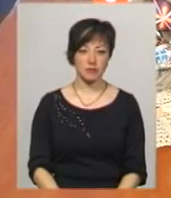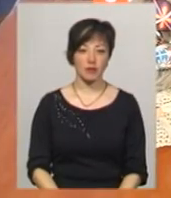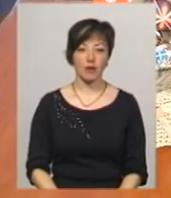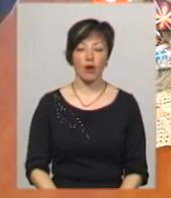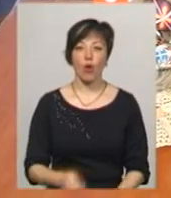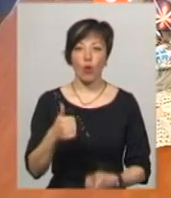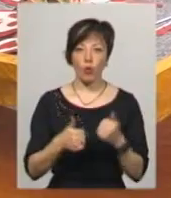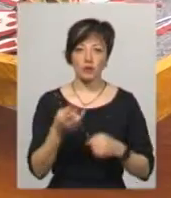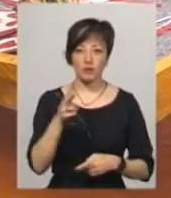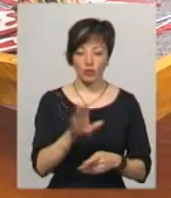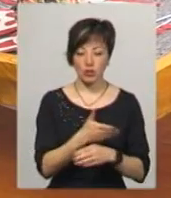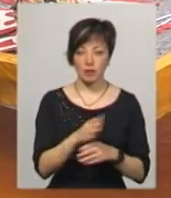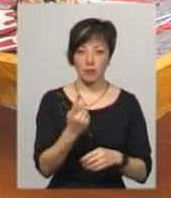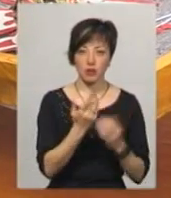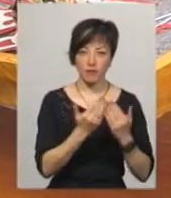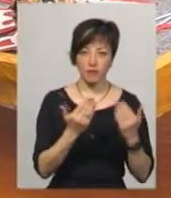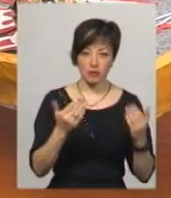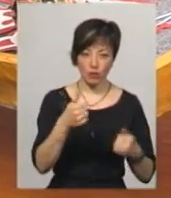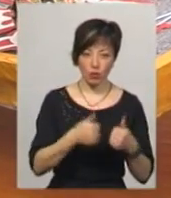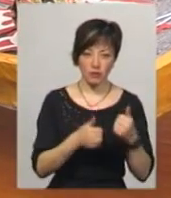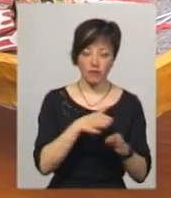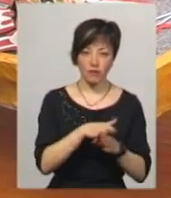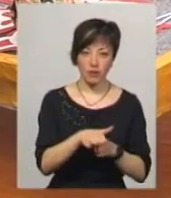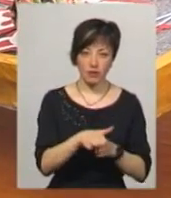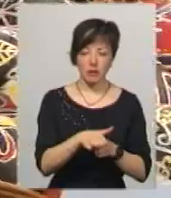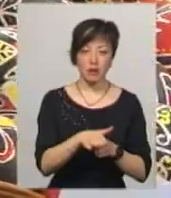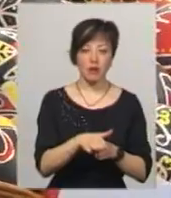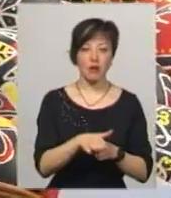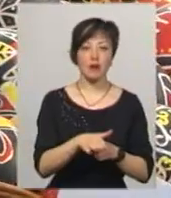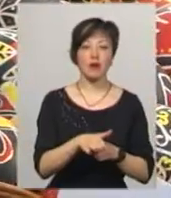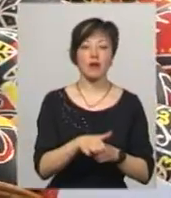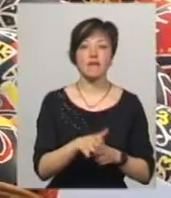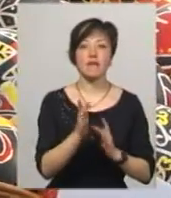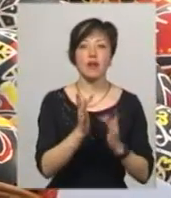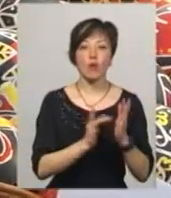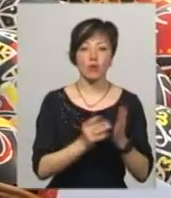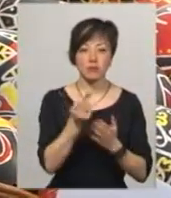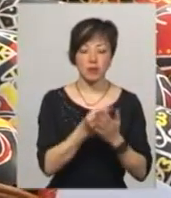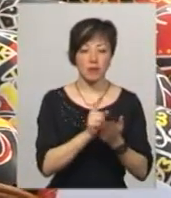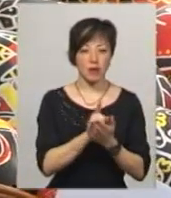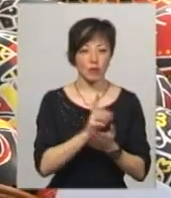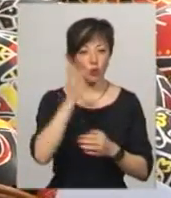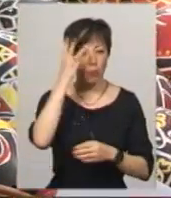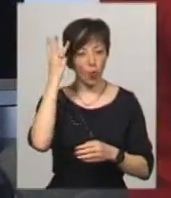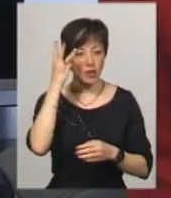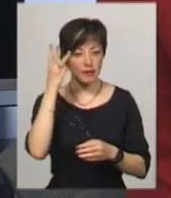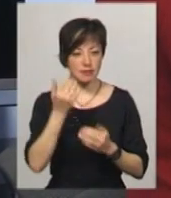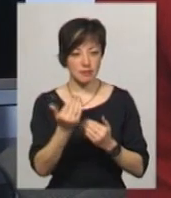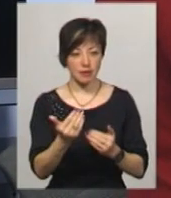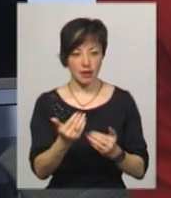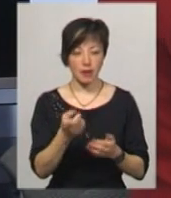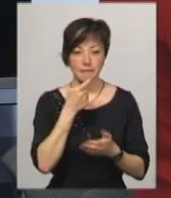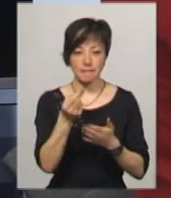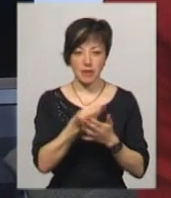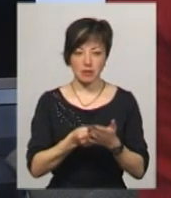Конкурс складається з двох частин. Перша – виставка, конкурс виконаних удома великодніх композицій, в яких обов'язково мають бути подільські писанки. Член журі